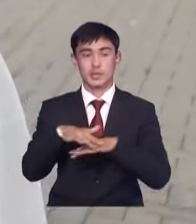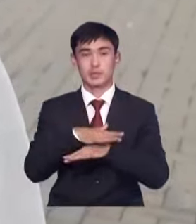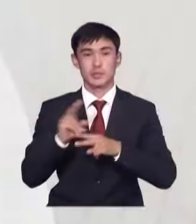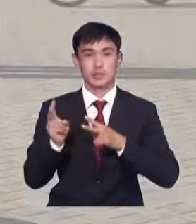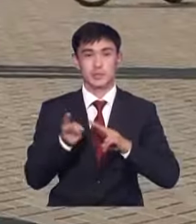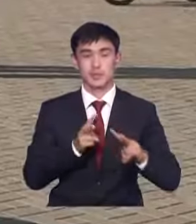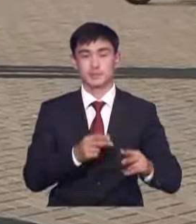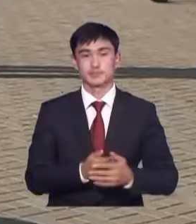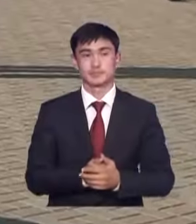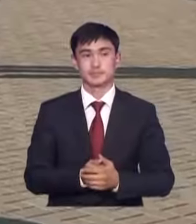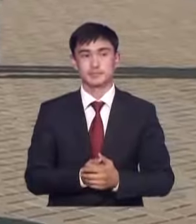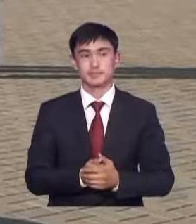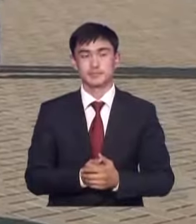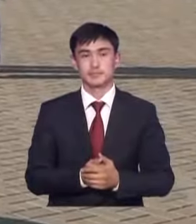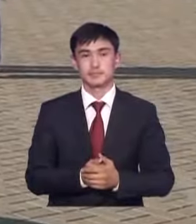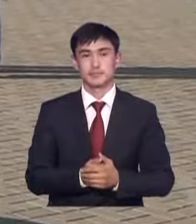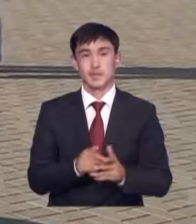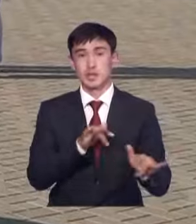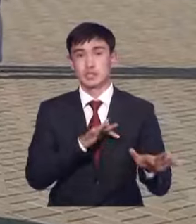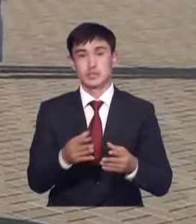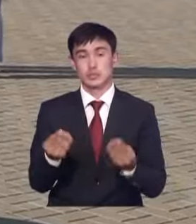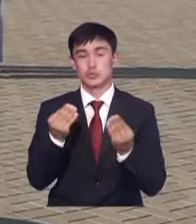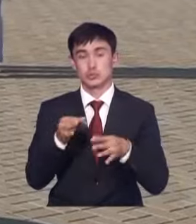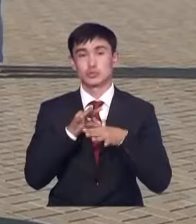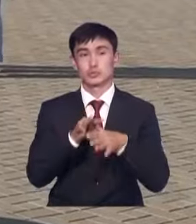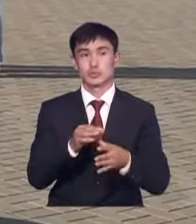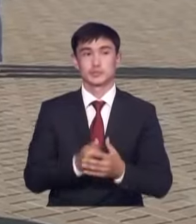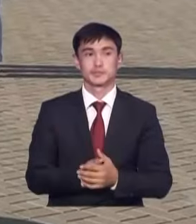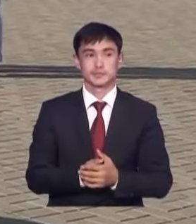биледі. Шара негізінде өте күшті болды.